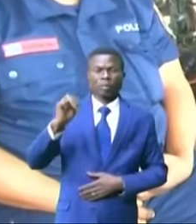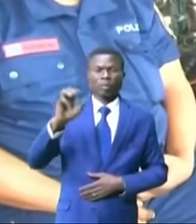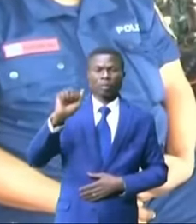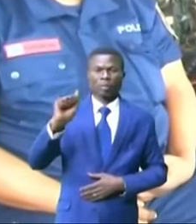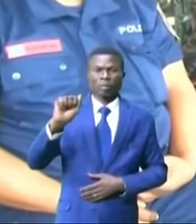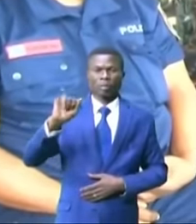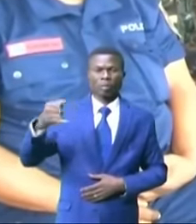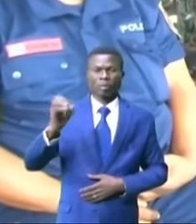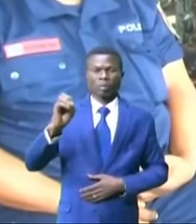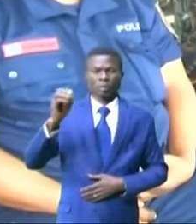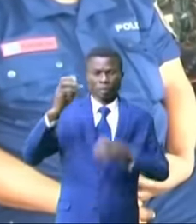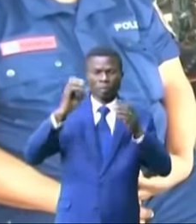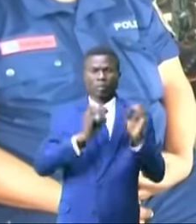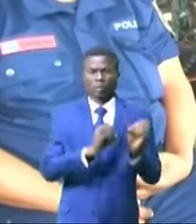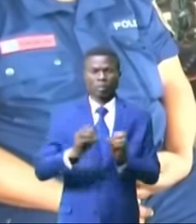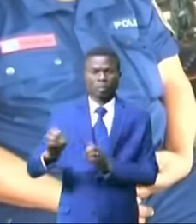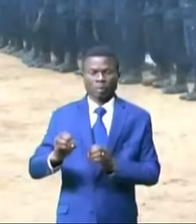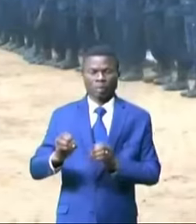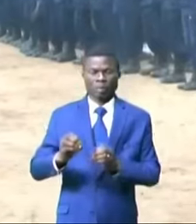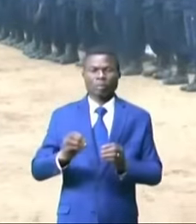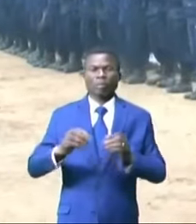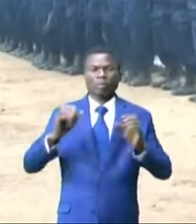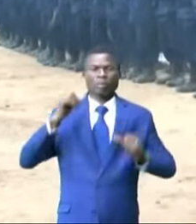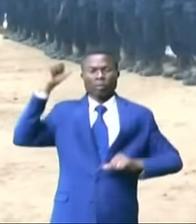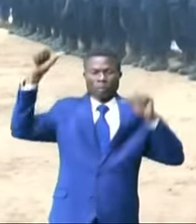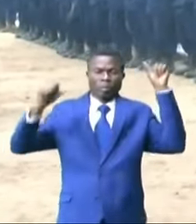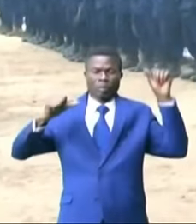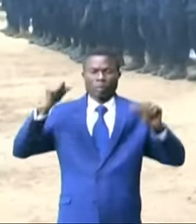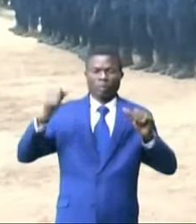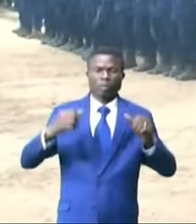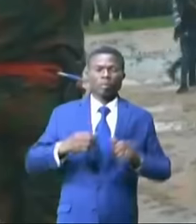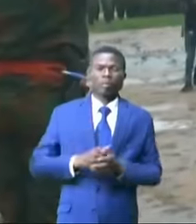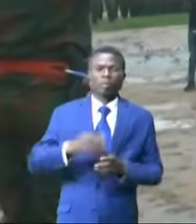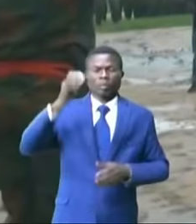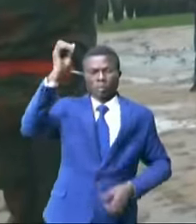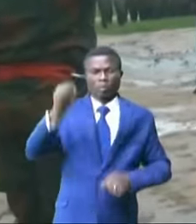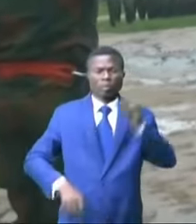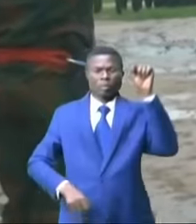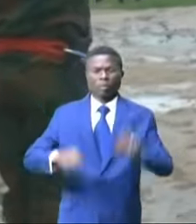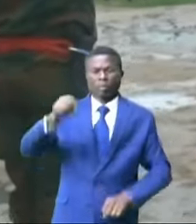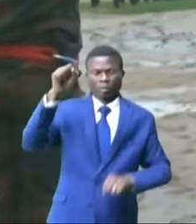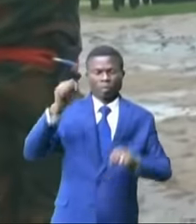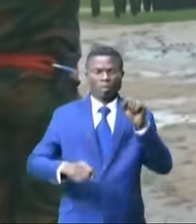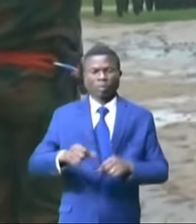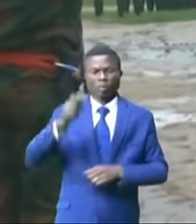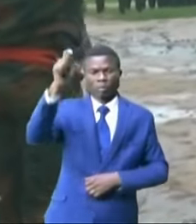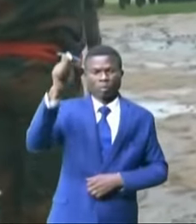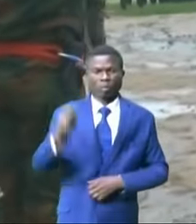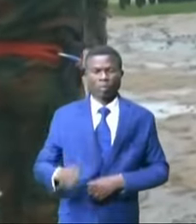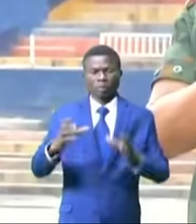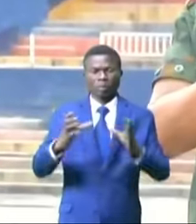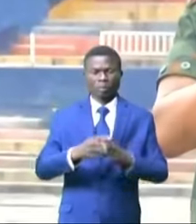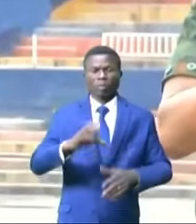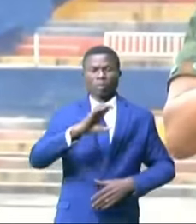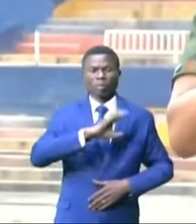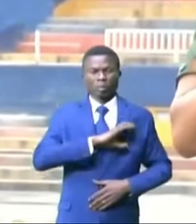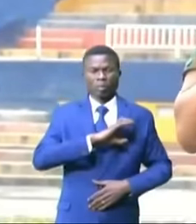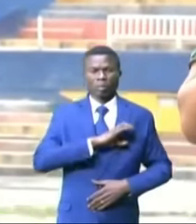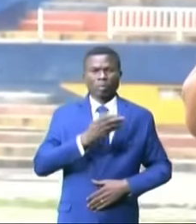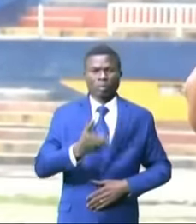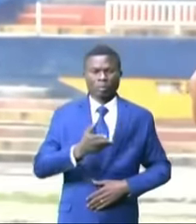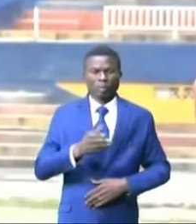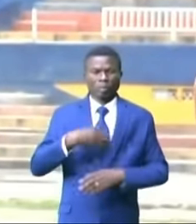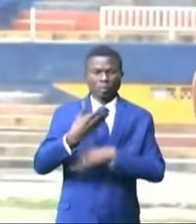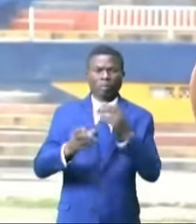Buyukizimu, présidait une parade mixte phare des police nationale congolaise. C'est un rappel à l'ordre aux hommes en uniforme pour assurer